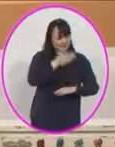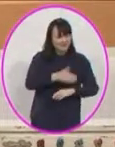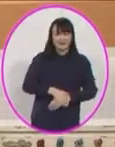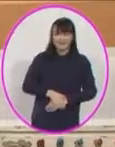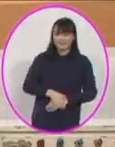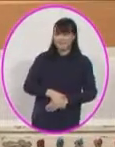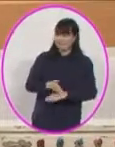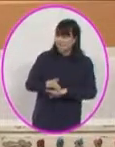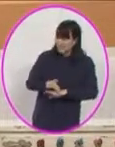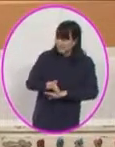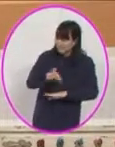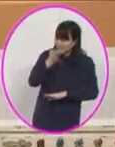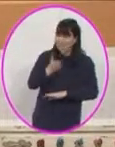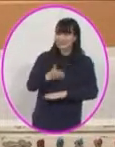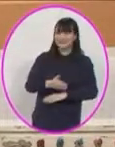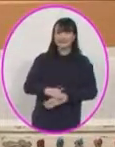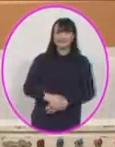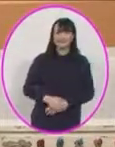た